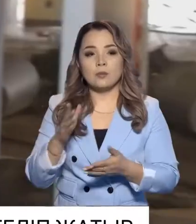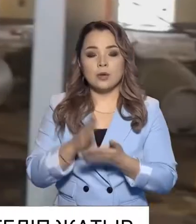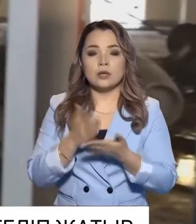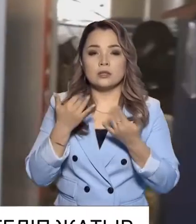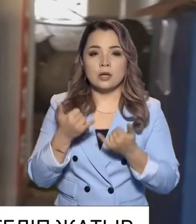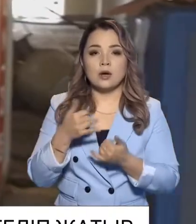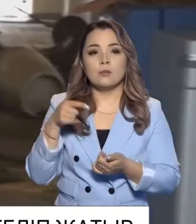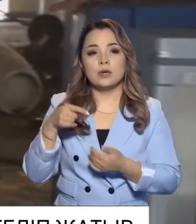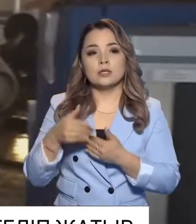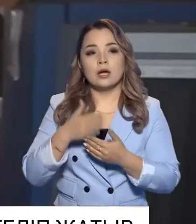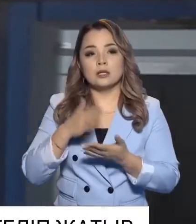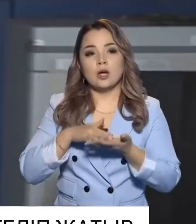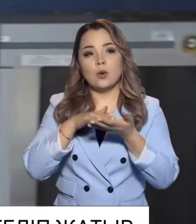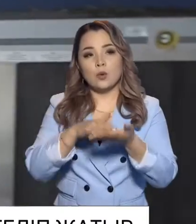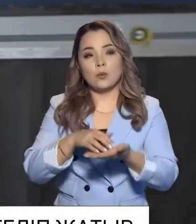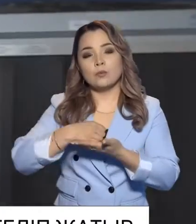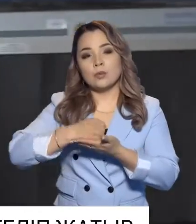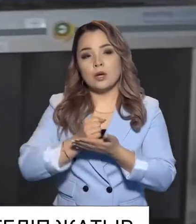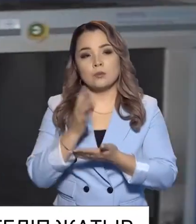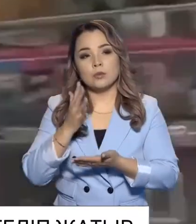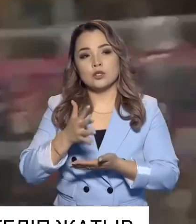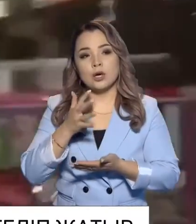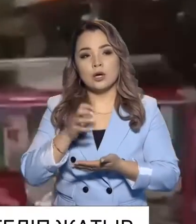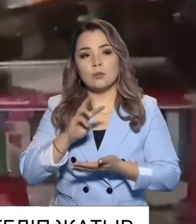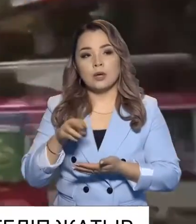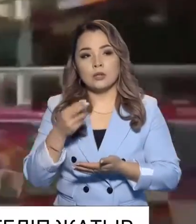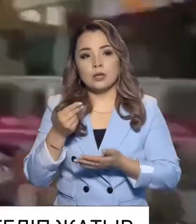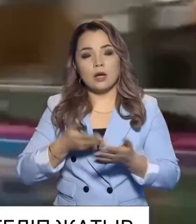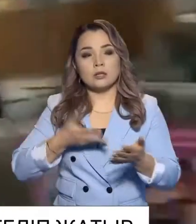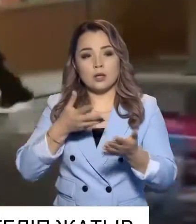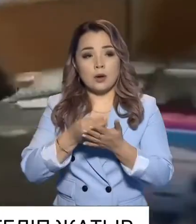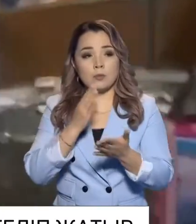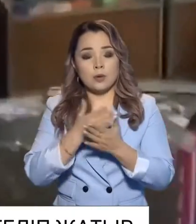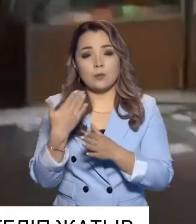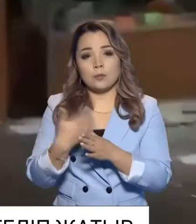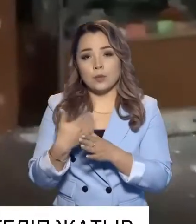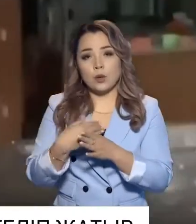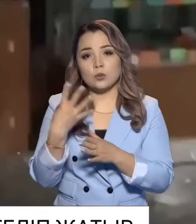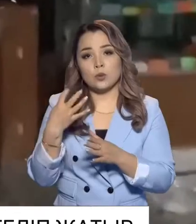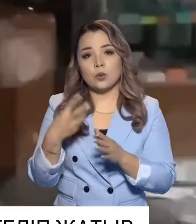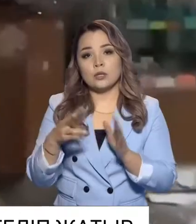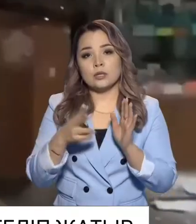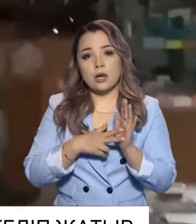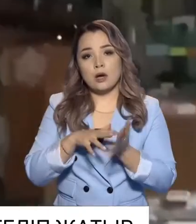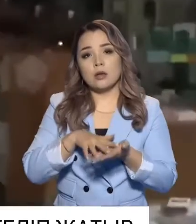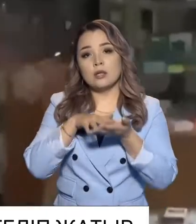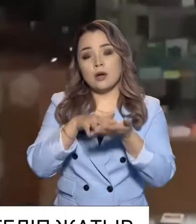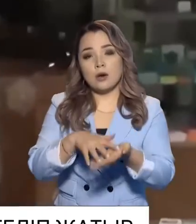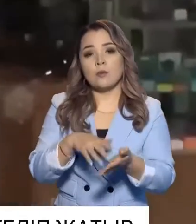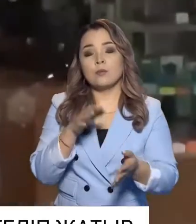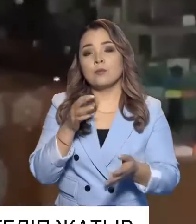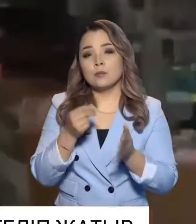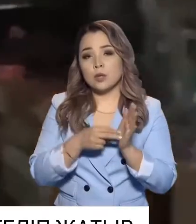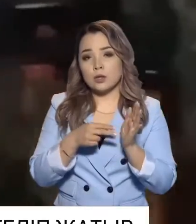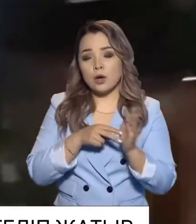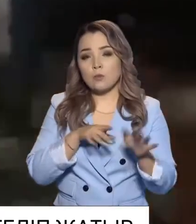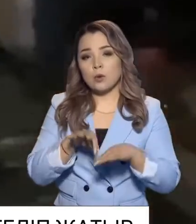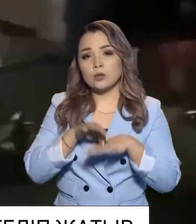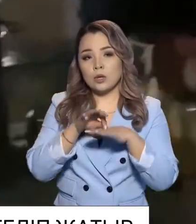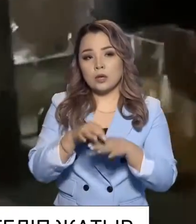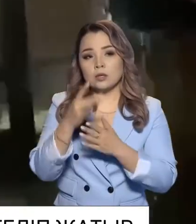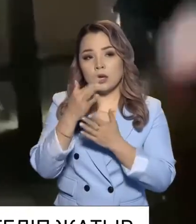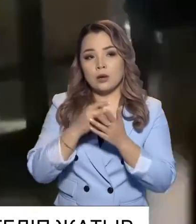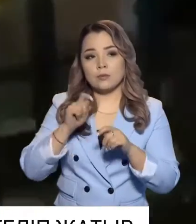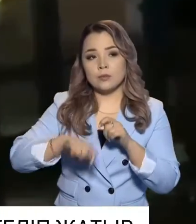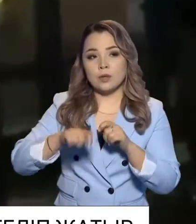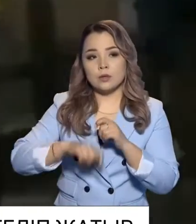астам өтініші мақұлданып, 5,5 миллиард теңге өтемақы төленді. Қалған 438 өтініш бойынша бағалау процедуралары жүріп жатыр. Кейін